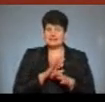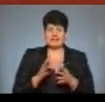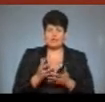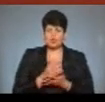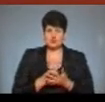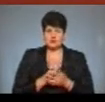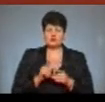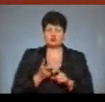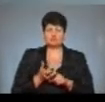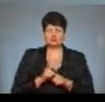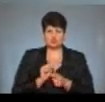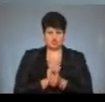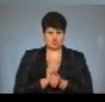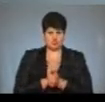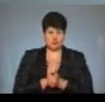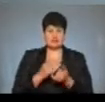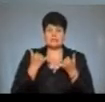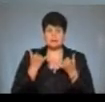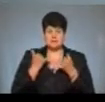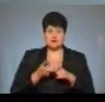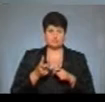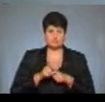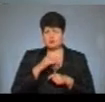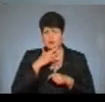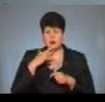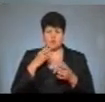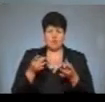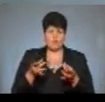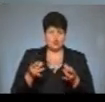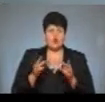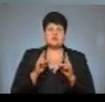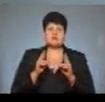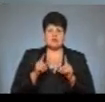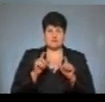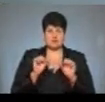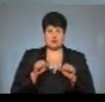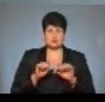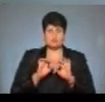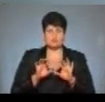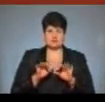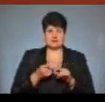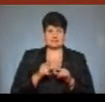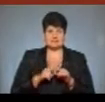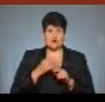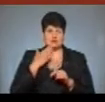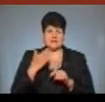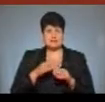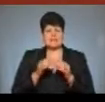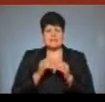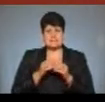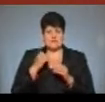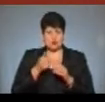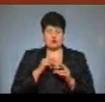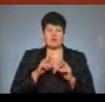через те, що дуже сухо. Тепер занадто багато вологи. Як ви можете проаналізувати, скажімо, останніх 10 років, як